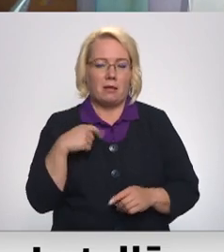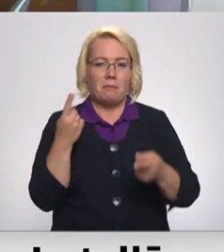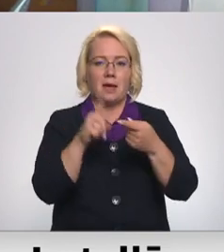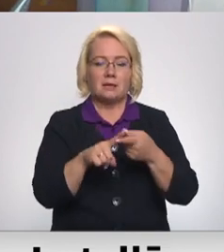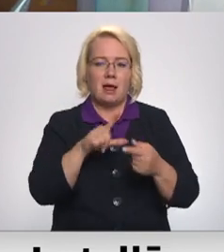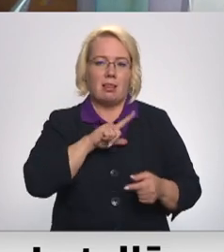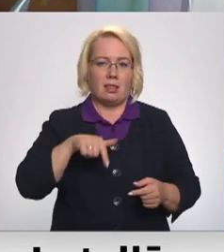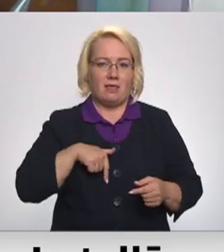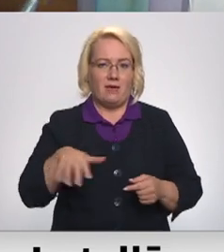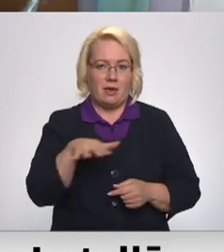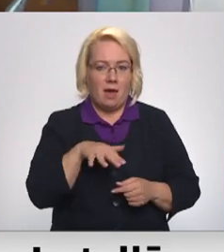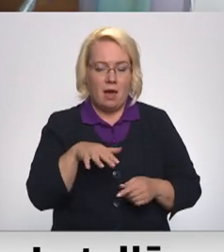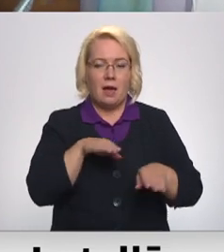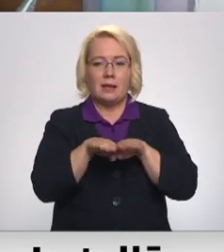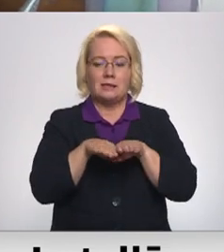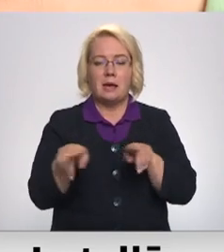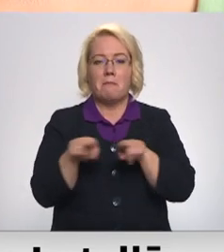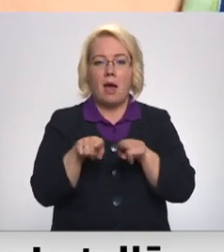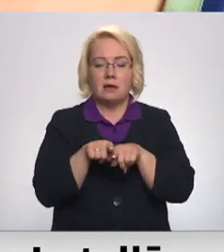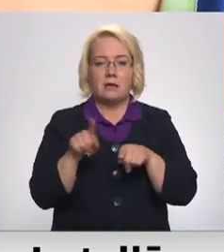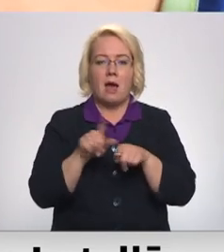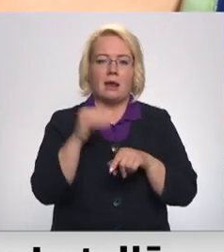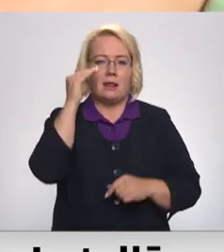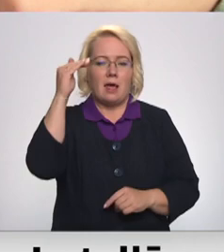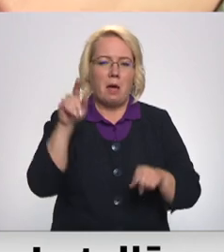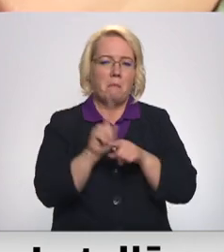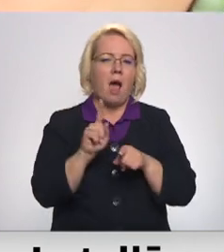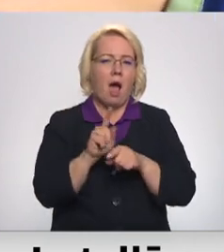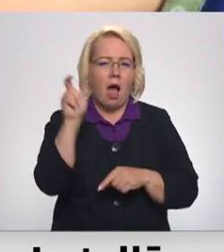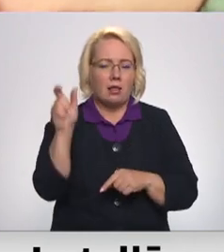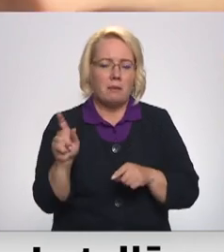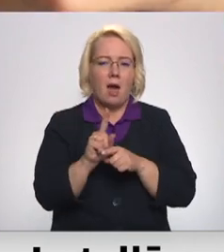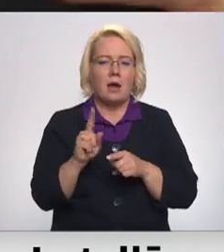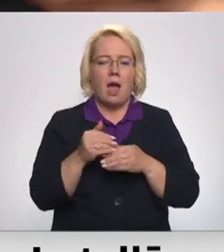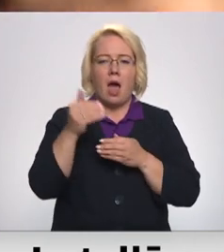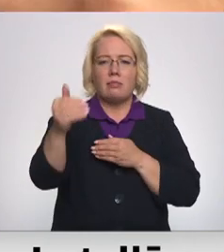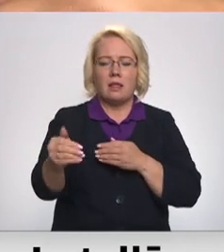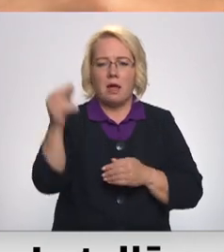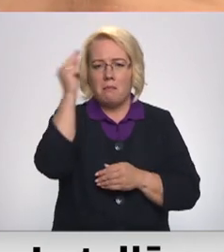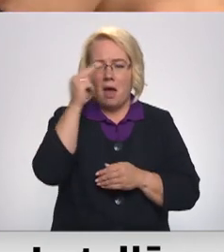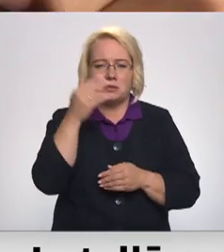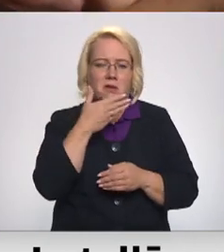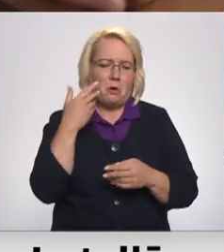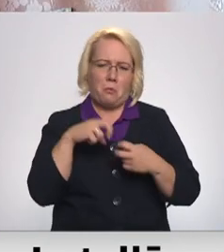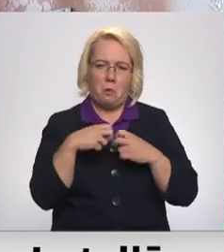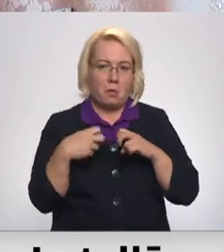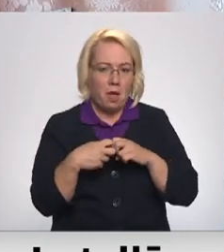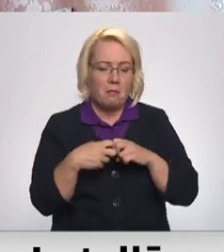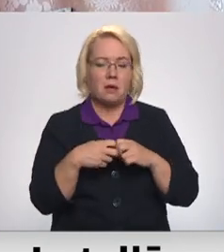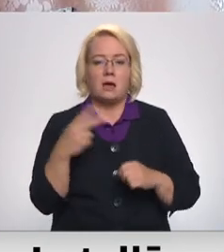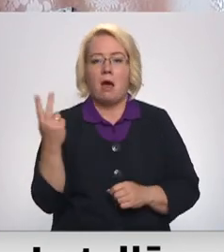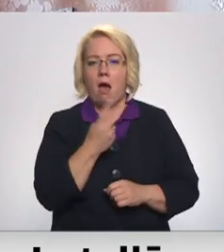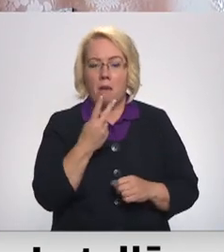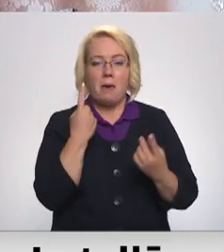no Latvijas. Līdzīgi kā māsai, arī lielajam brālim Timofejam attālinātas mācības nesagādājot grūtības. Abi